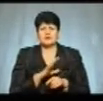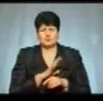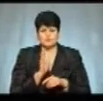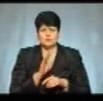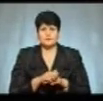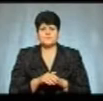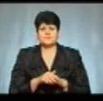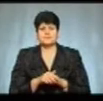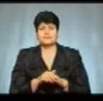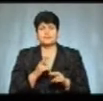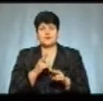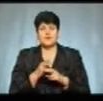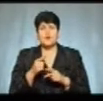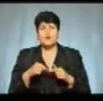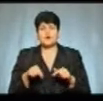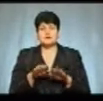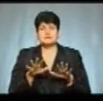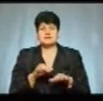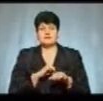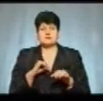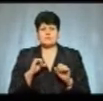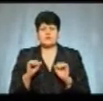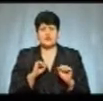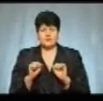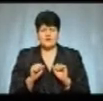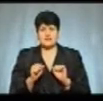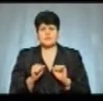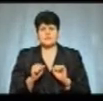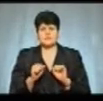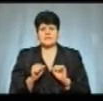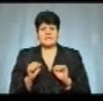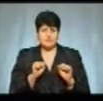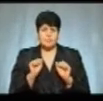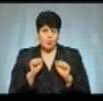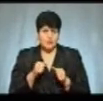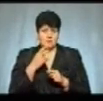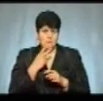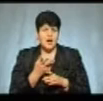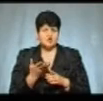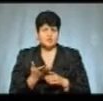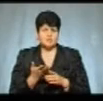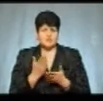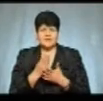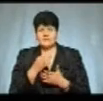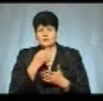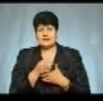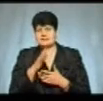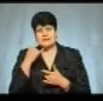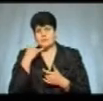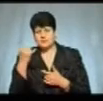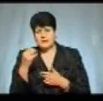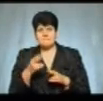вас переб'ю. Органи місцевого самоврядування, керівники, які, напевно, могли бачити, тобто є якась відповідальність за неповідомлення,